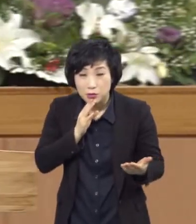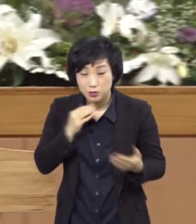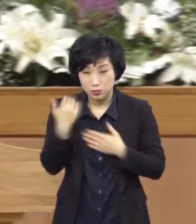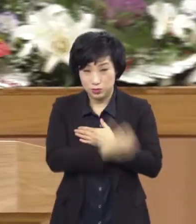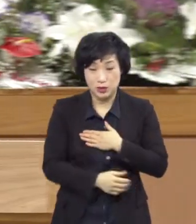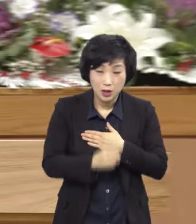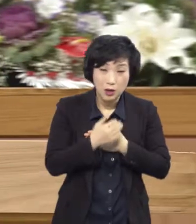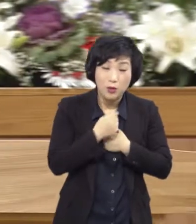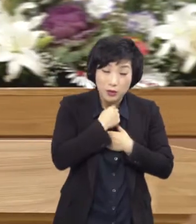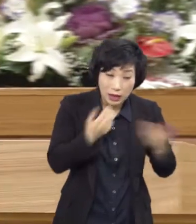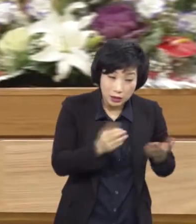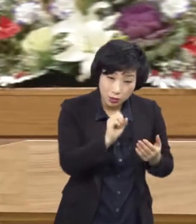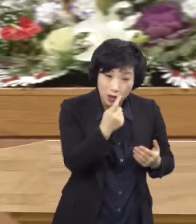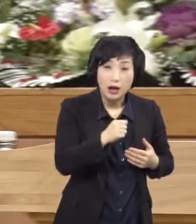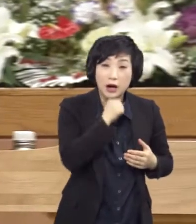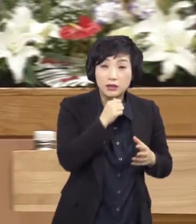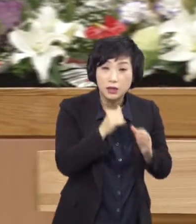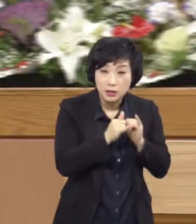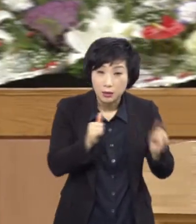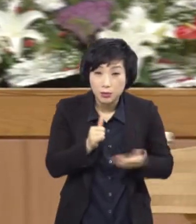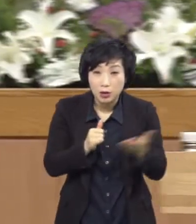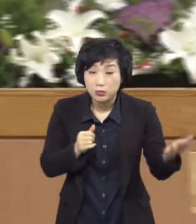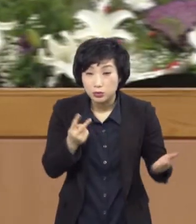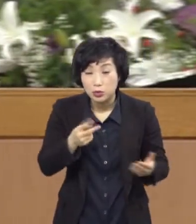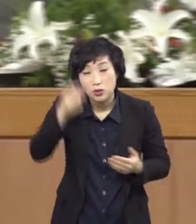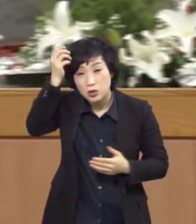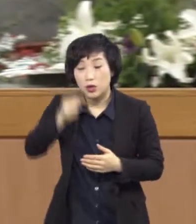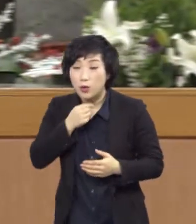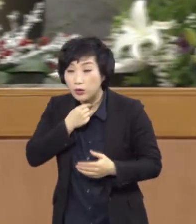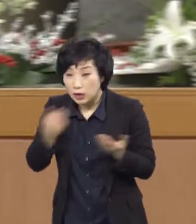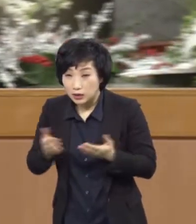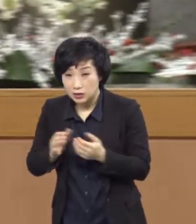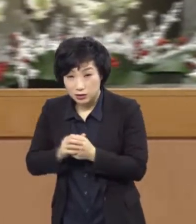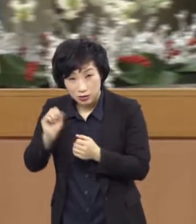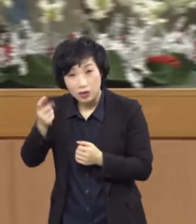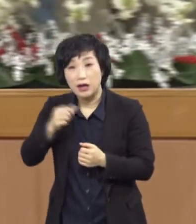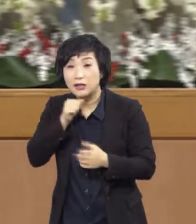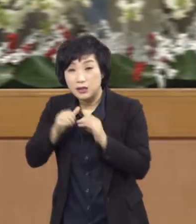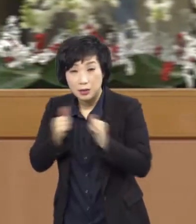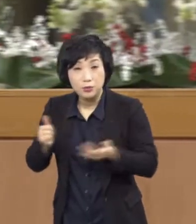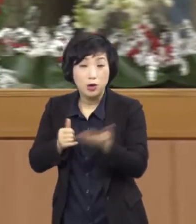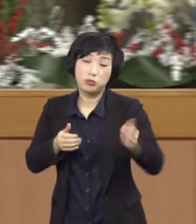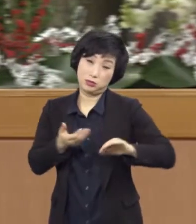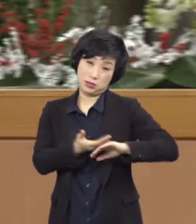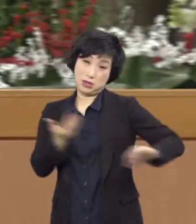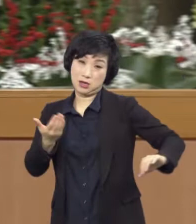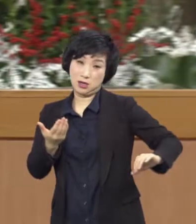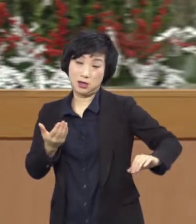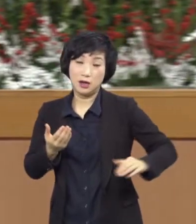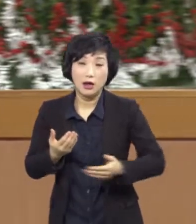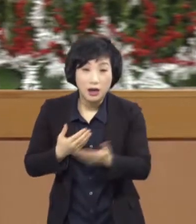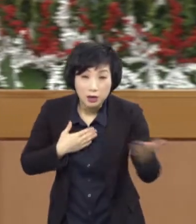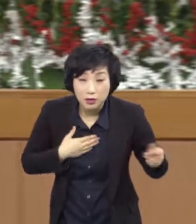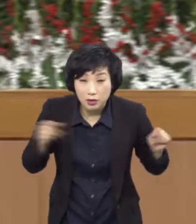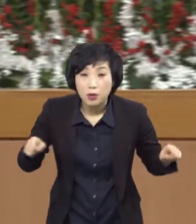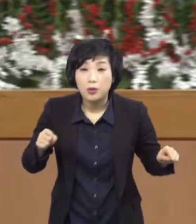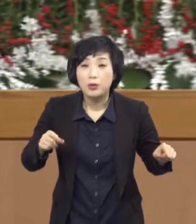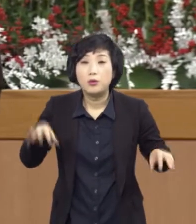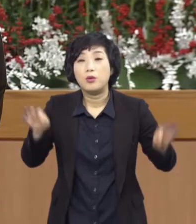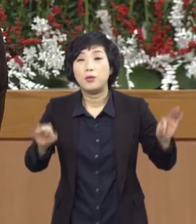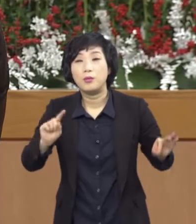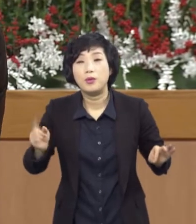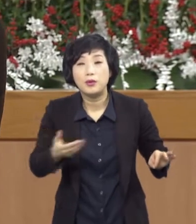요구 때문에 가난한 사람과 영적인 요구 때문에 가난한 사람이 다르니 우린 전부가 다 영적인